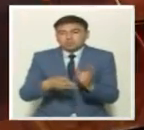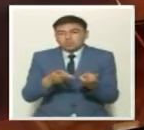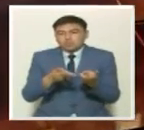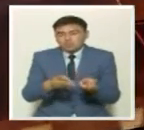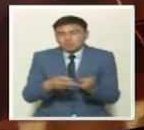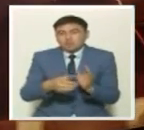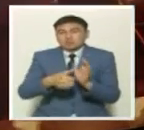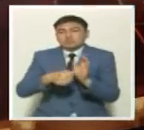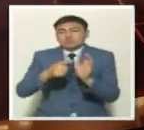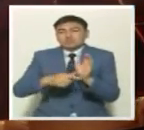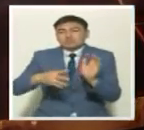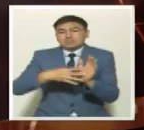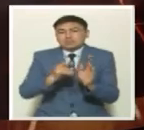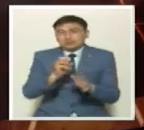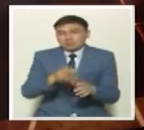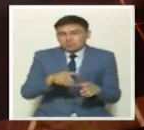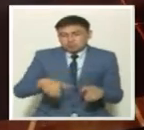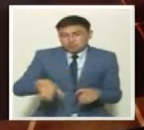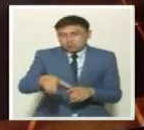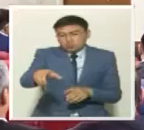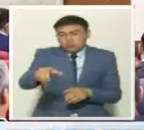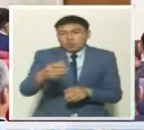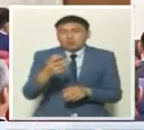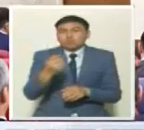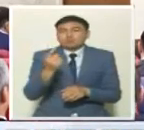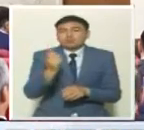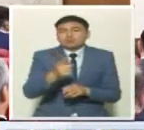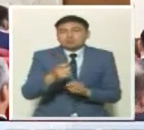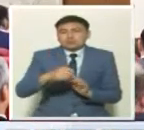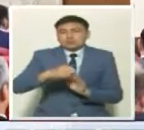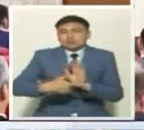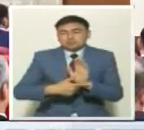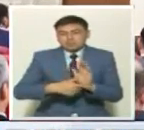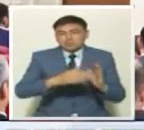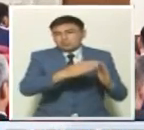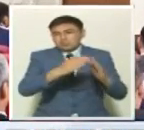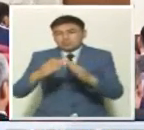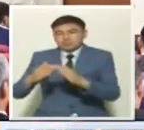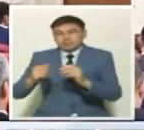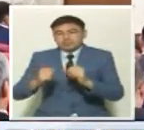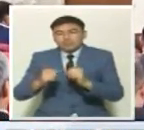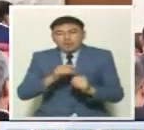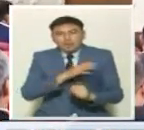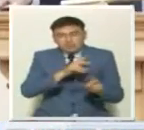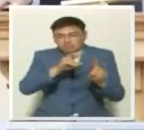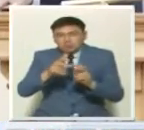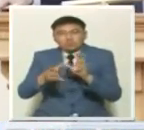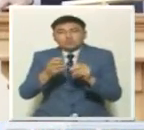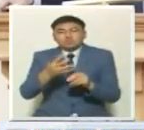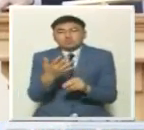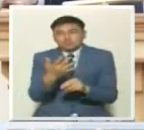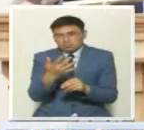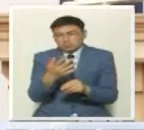свыше 779 километров тепловых сетей и 1712 объектов жилья. В ходе испытания было выявлено 45